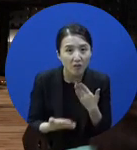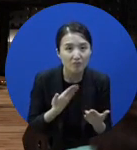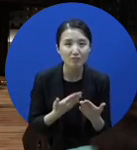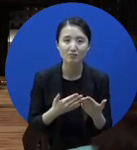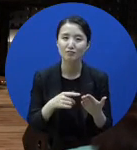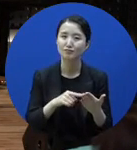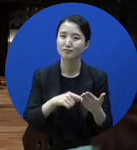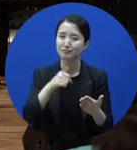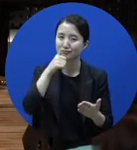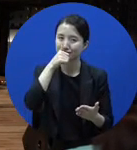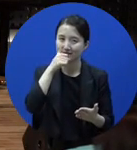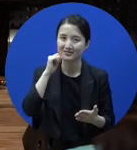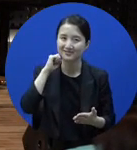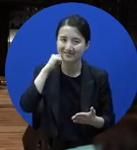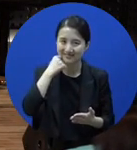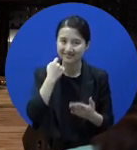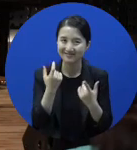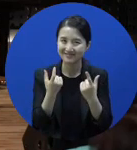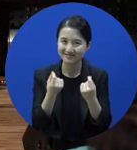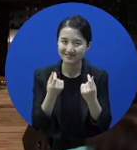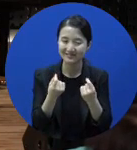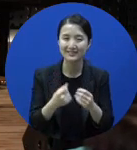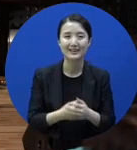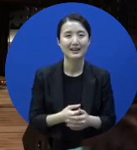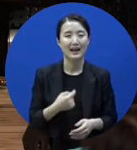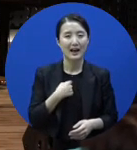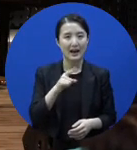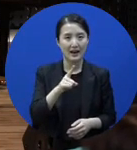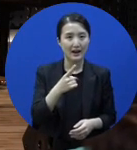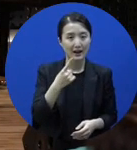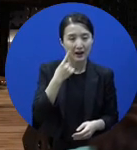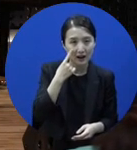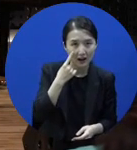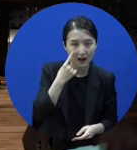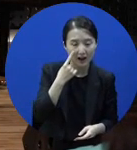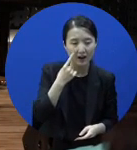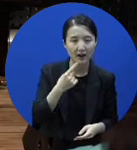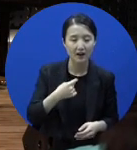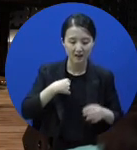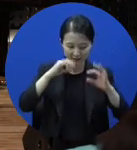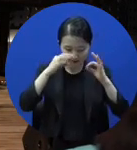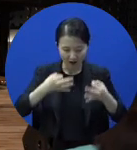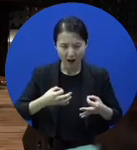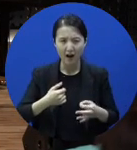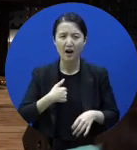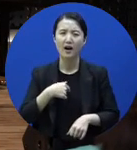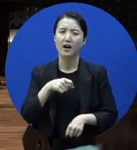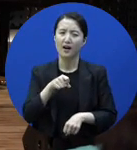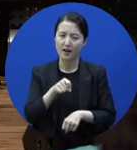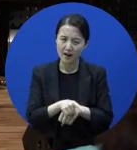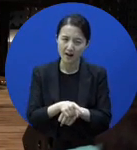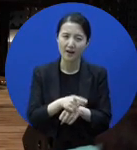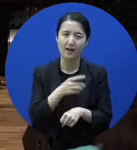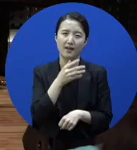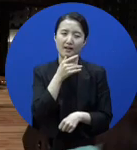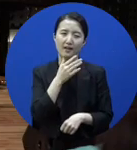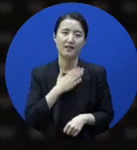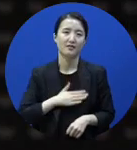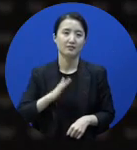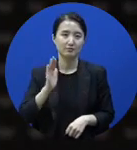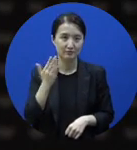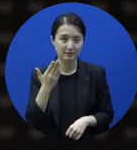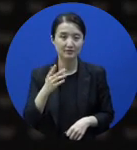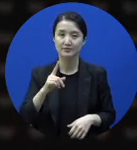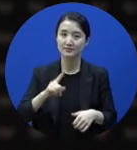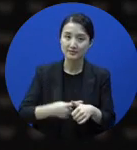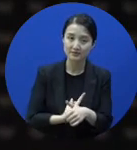한번 생각을 좀 해봤어요. 한번 나를 탐색해보고 탐색한 걸 가지고 거기에서 뭔가 강점이 있는 거고 하나씩 한번 실행을 좀 해보는